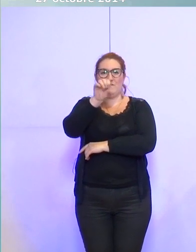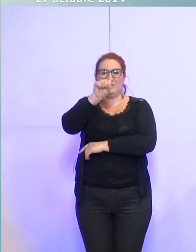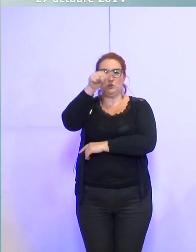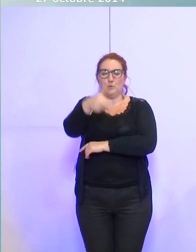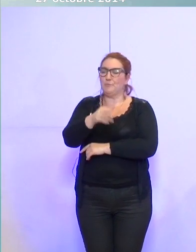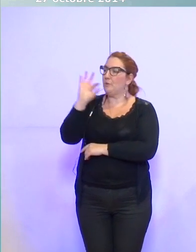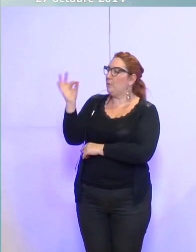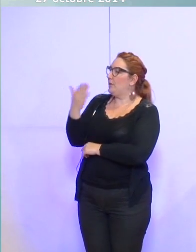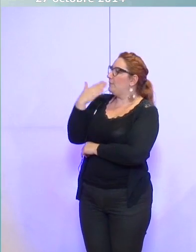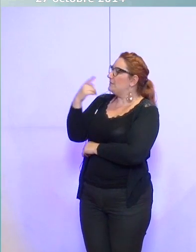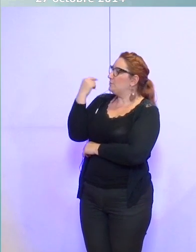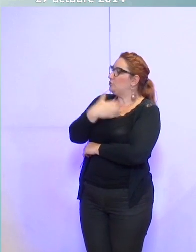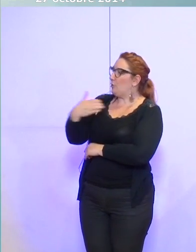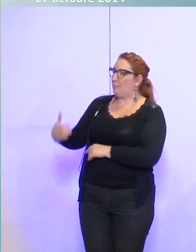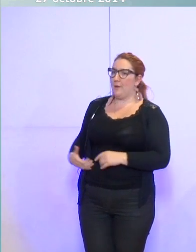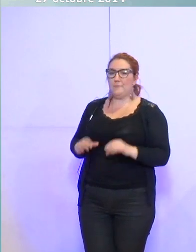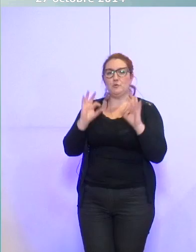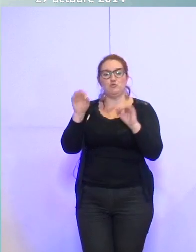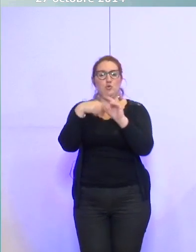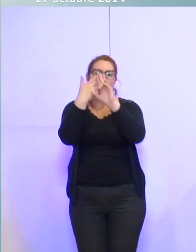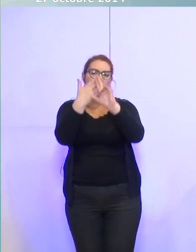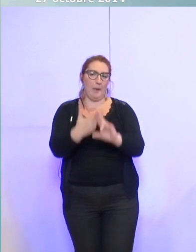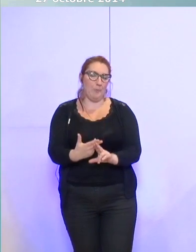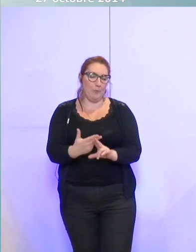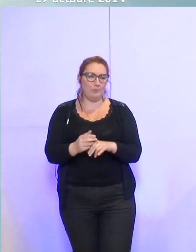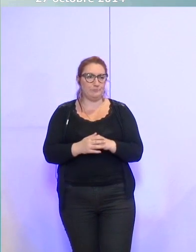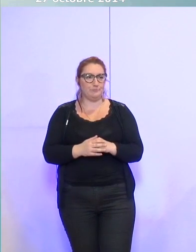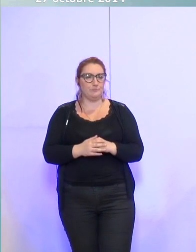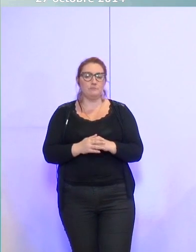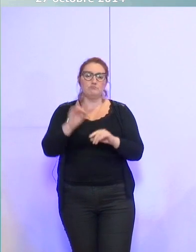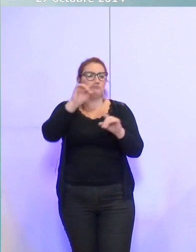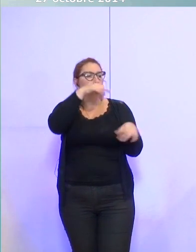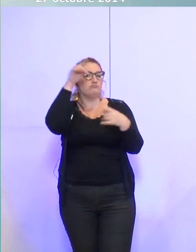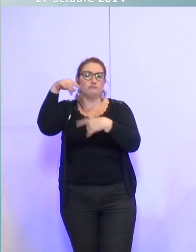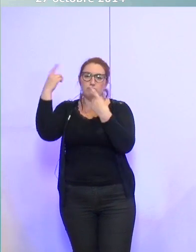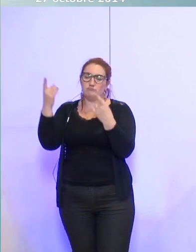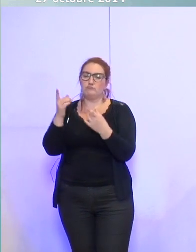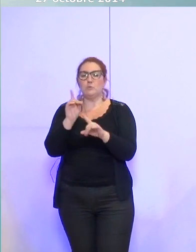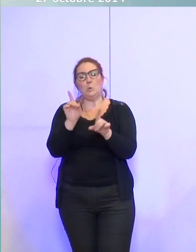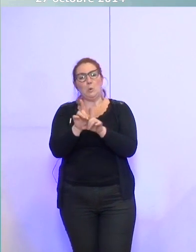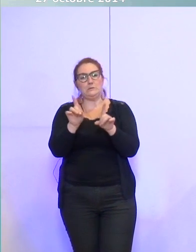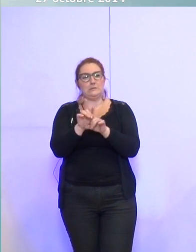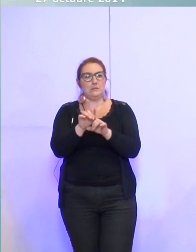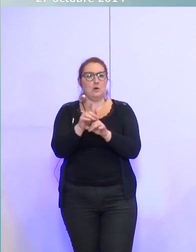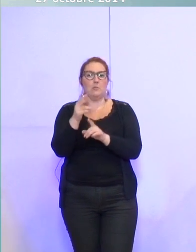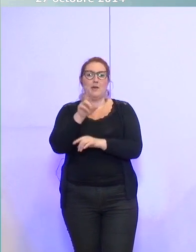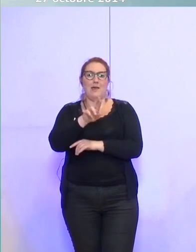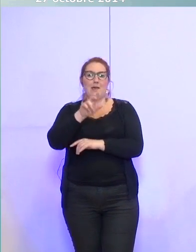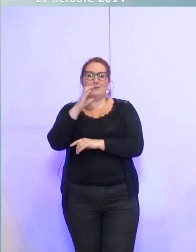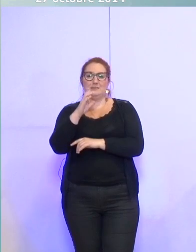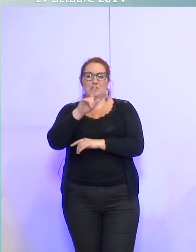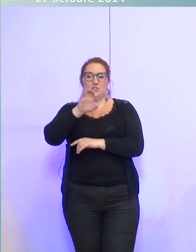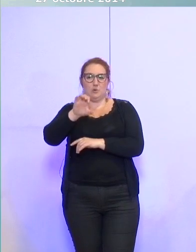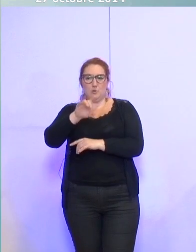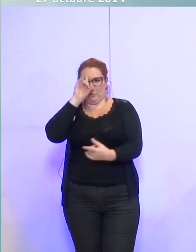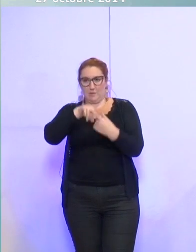Oui, merci, monsieur le maire. Simplement quelques éléments de réponse aux oppositions et un petit point sur le point de vue du RCGE sur le vote de